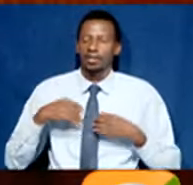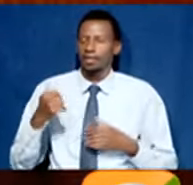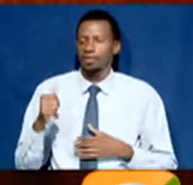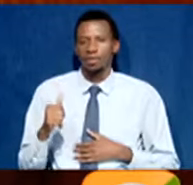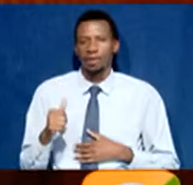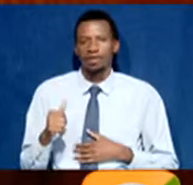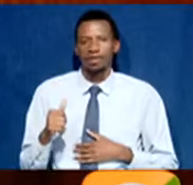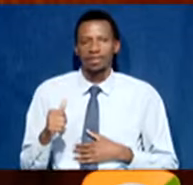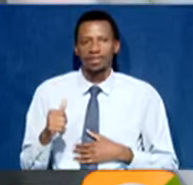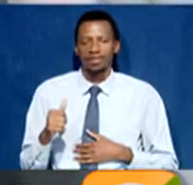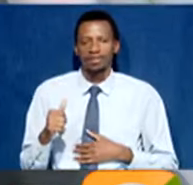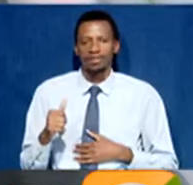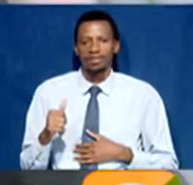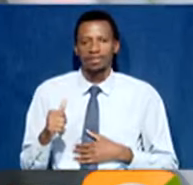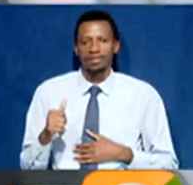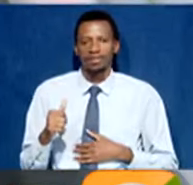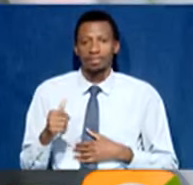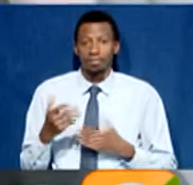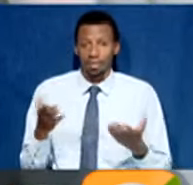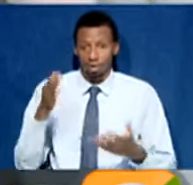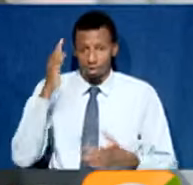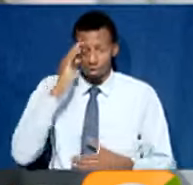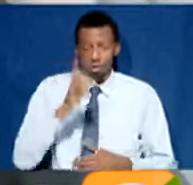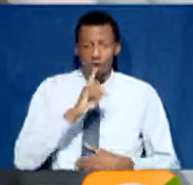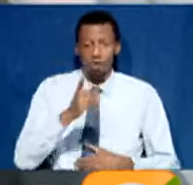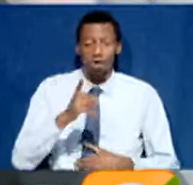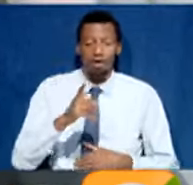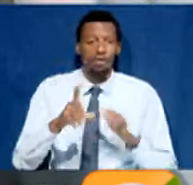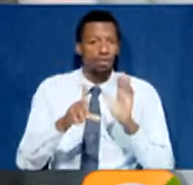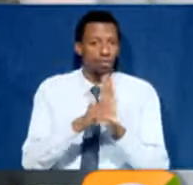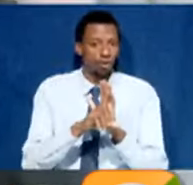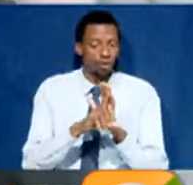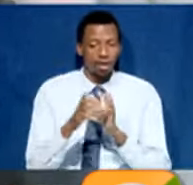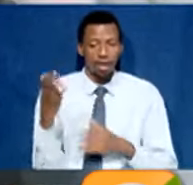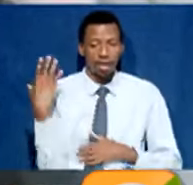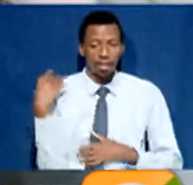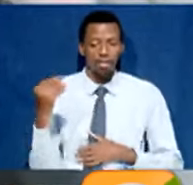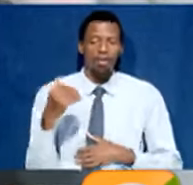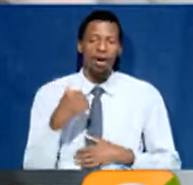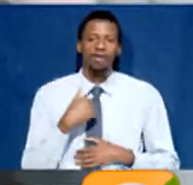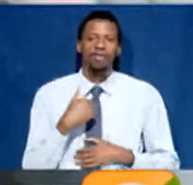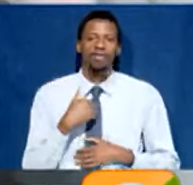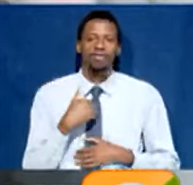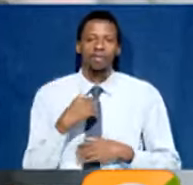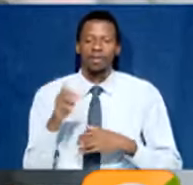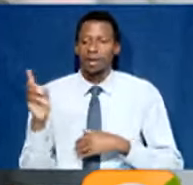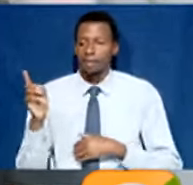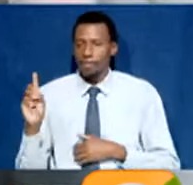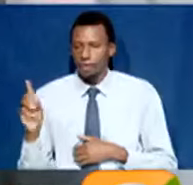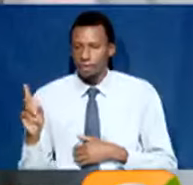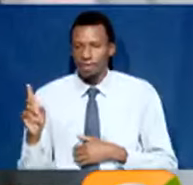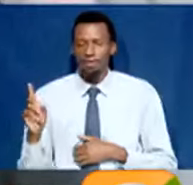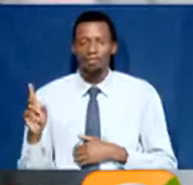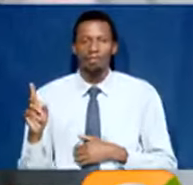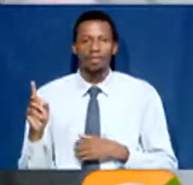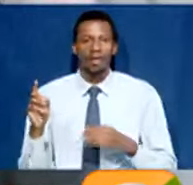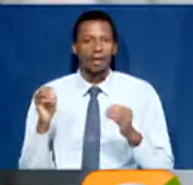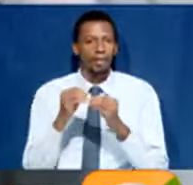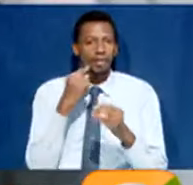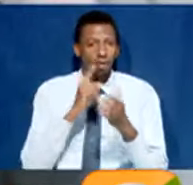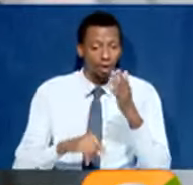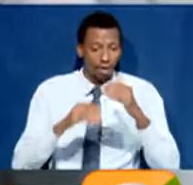agizo kutoka mahakamani. Na nakumbuka juzi ukiwa kwenye mkutano wa diaspora pia ulisisitiza ukasema kwamba housing levy